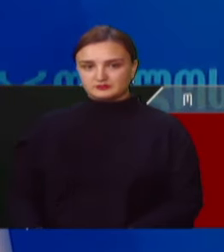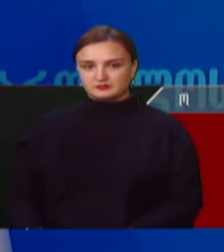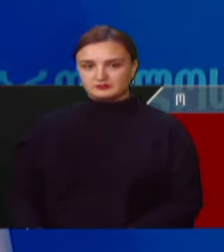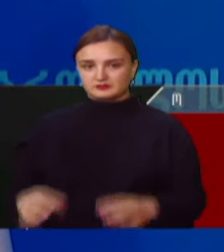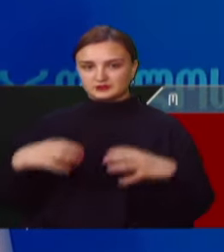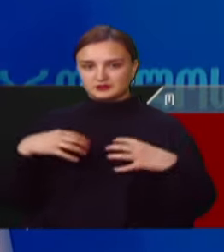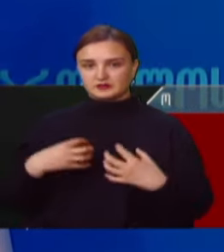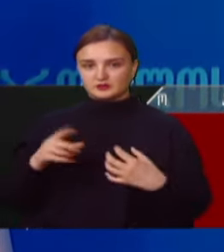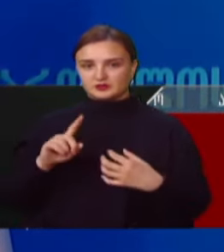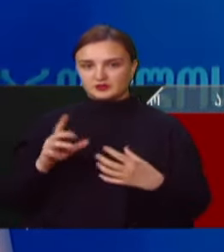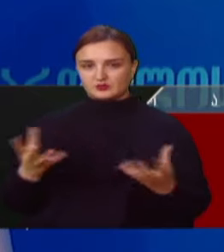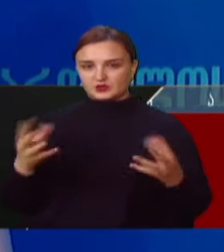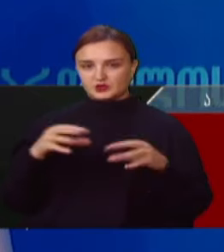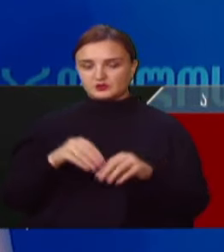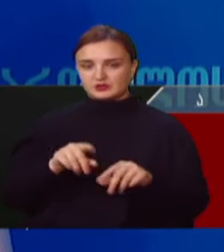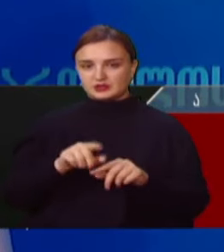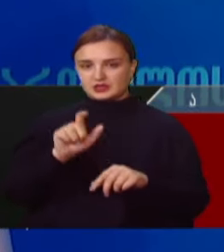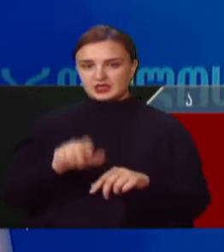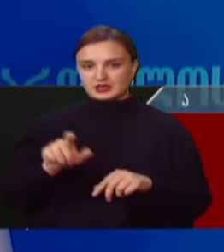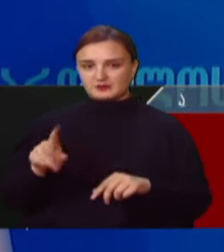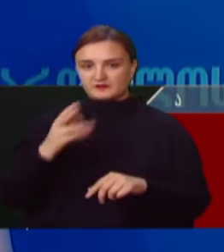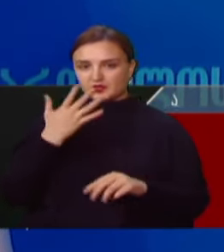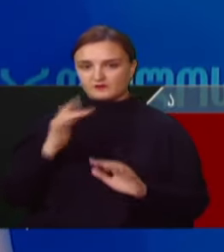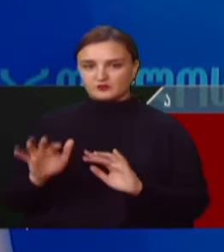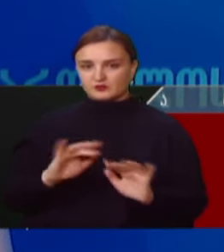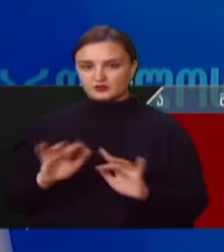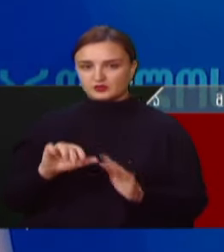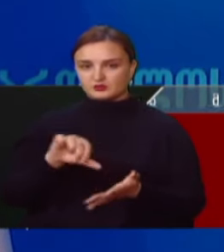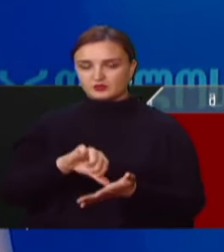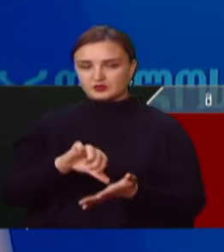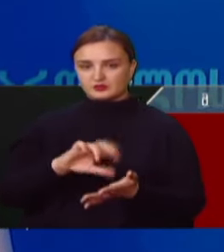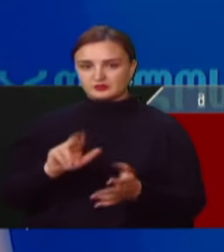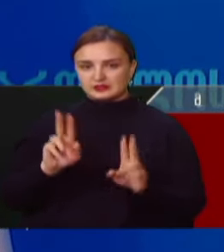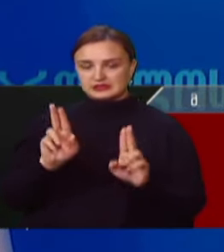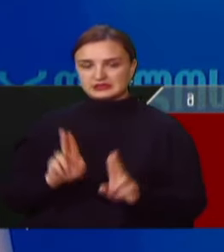სამწუხაროა, რომ შეუერთდნენ ისეთი ადამიანები, ვინც ეროვნულ მოძრაობაშიც მონაწილეობდნენ და